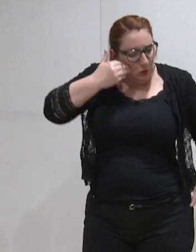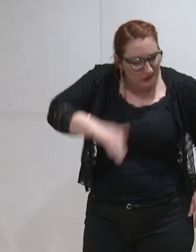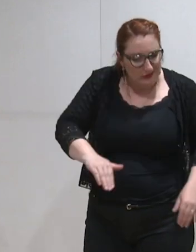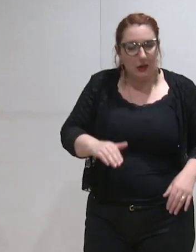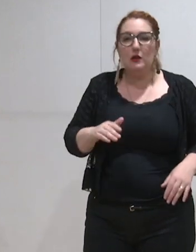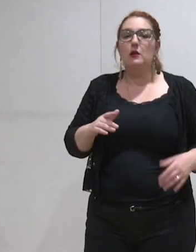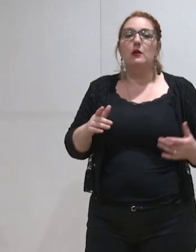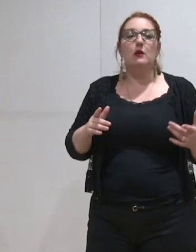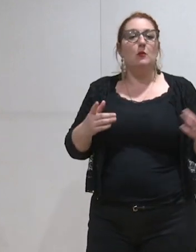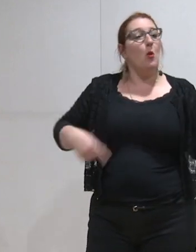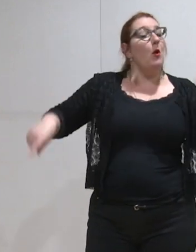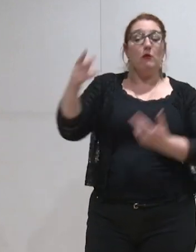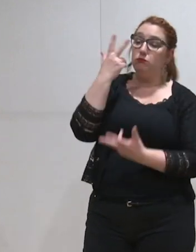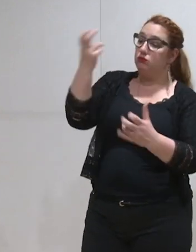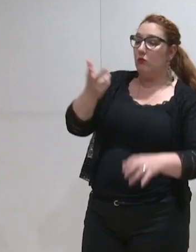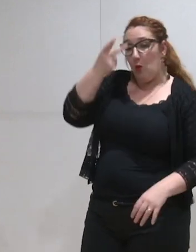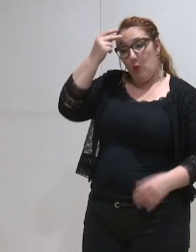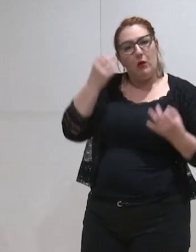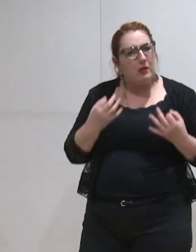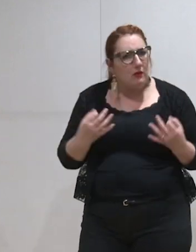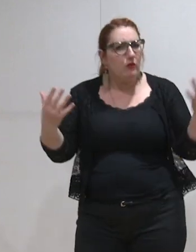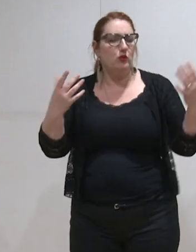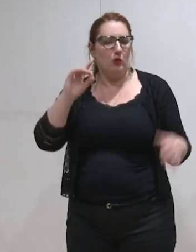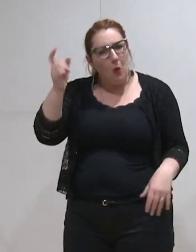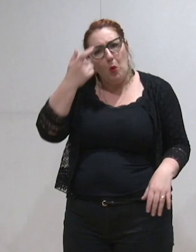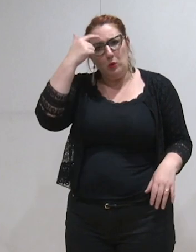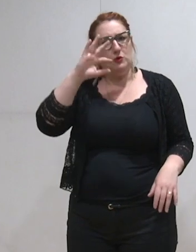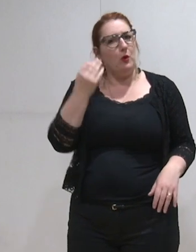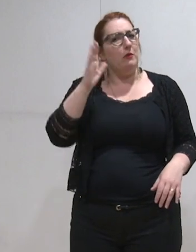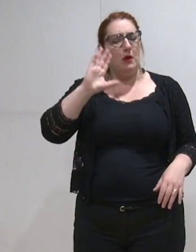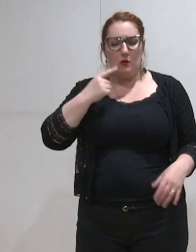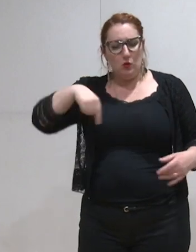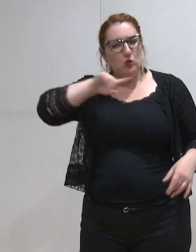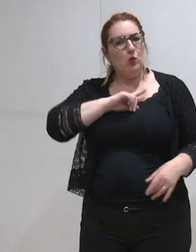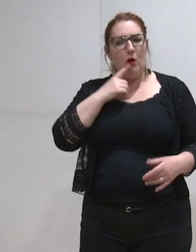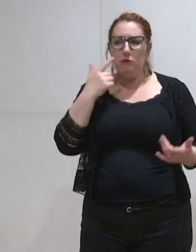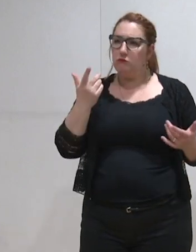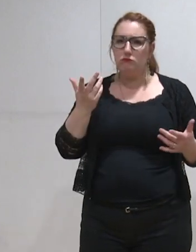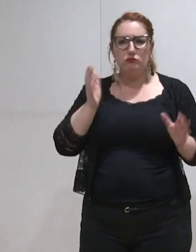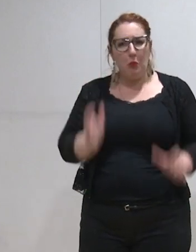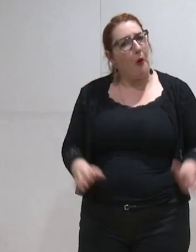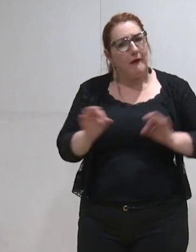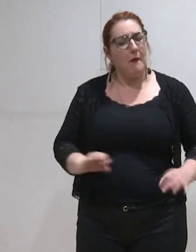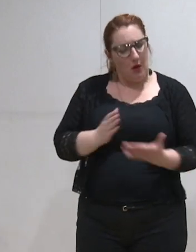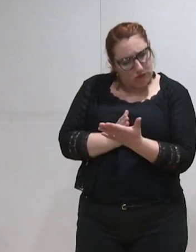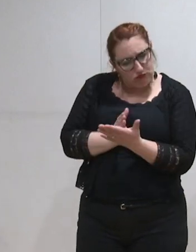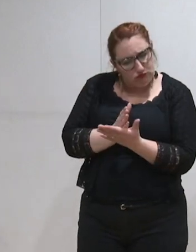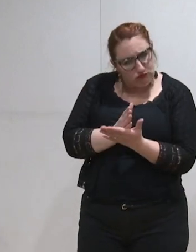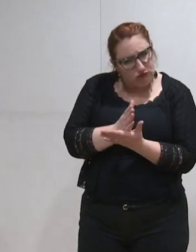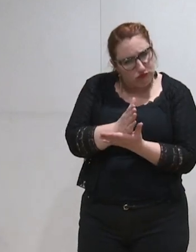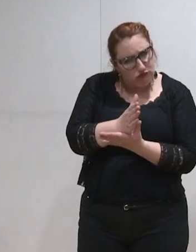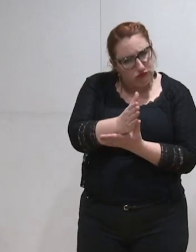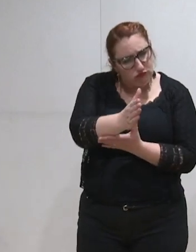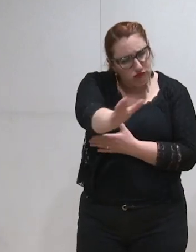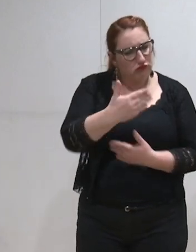temps pour se faire entendre et se faire comprendre euh nous avançons ceci dit avec détermination et avec en étant persuadé que la